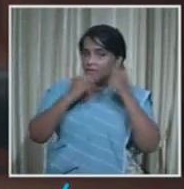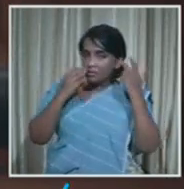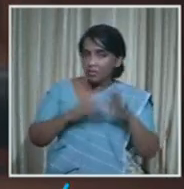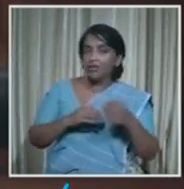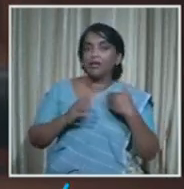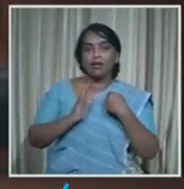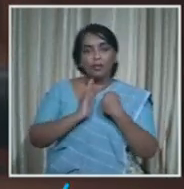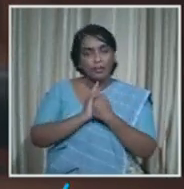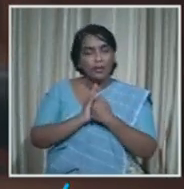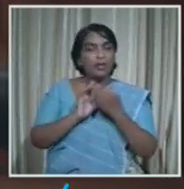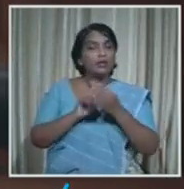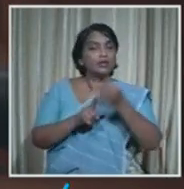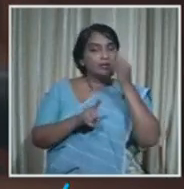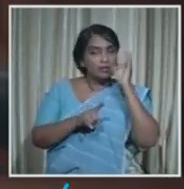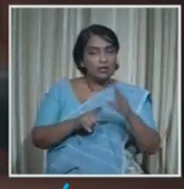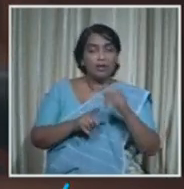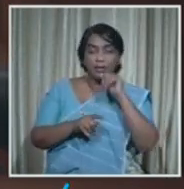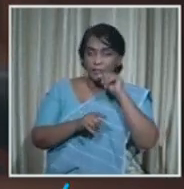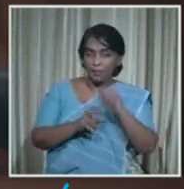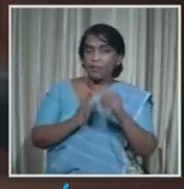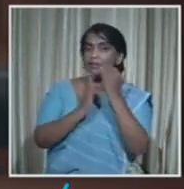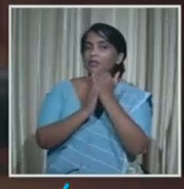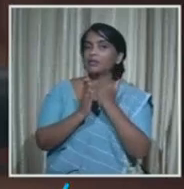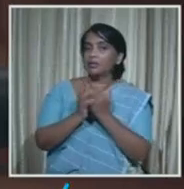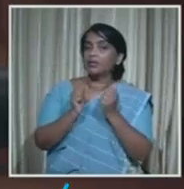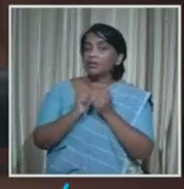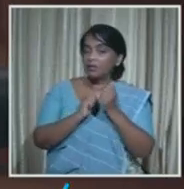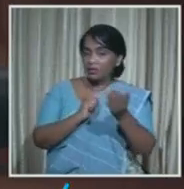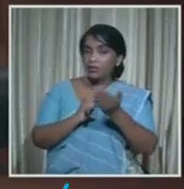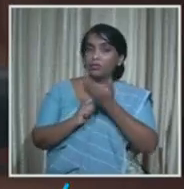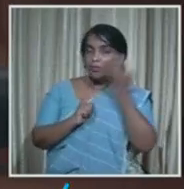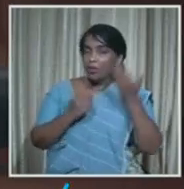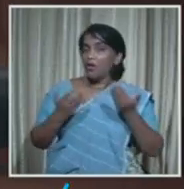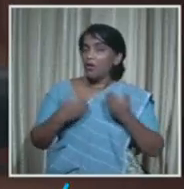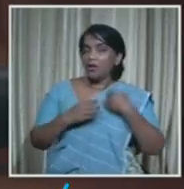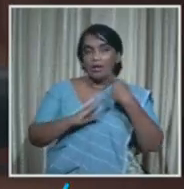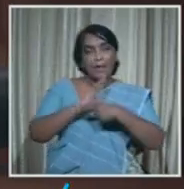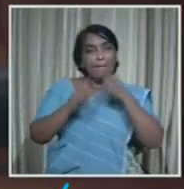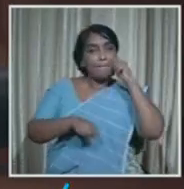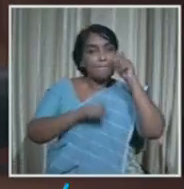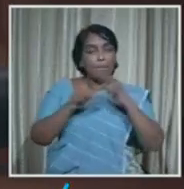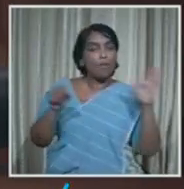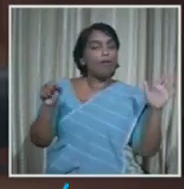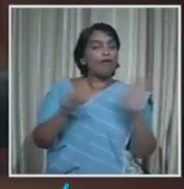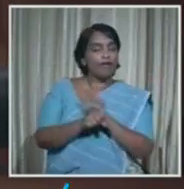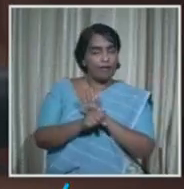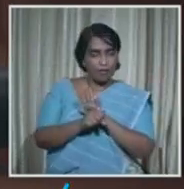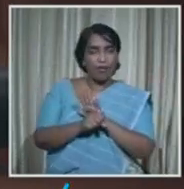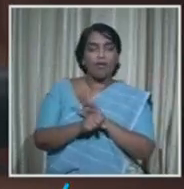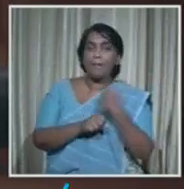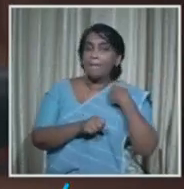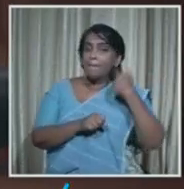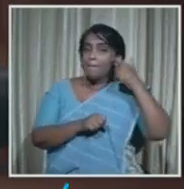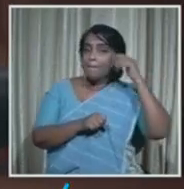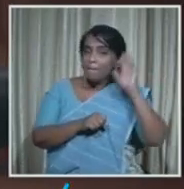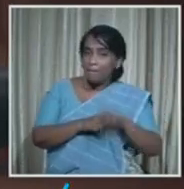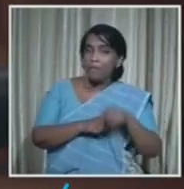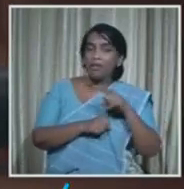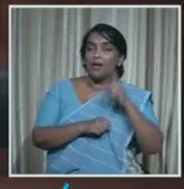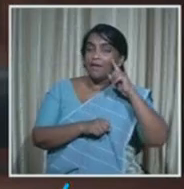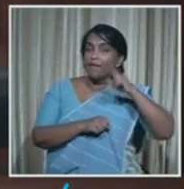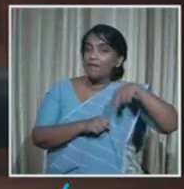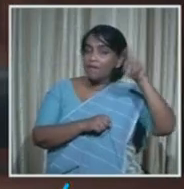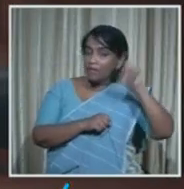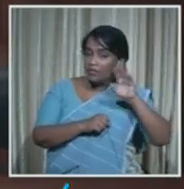ගරු සභාපතිතුමනි ස්ථාවර භාවයකට ලෑ හැකි වන්නේ අපේ රටේ ජනතාව පූර්ණ වශයෙන් බලාපොරොත්තු තියෙන විශ්වාසය